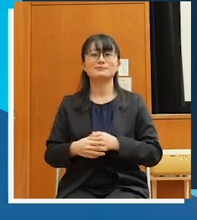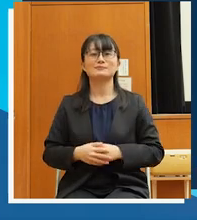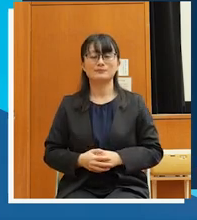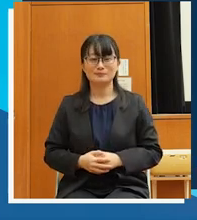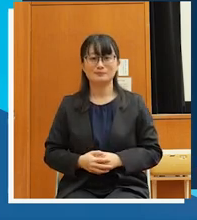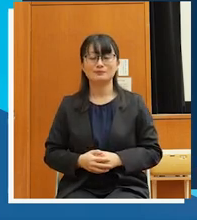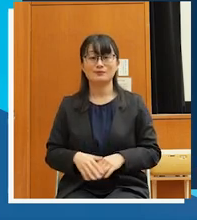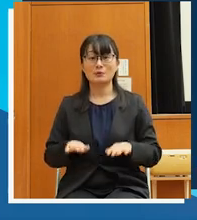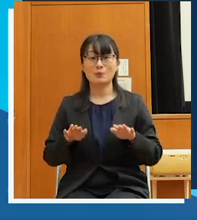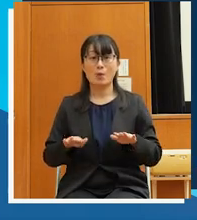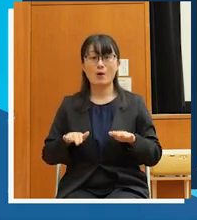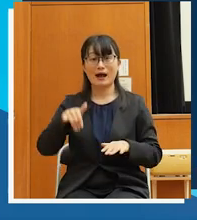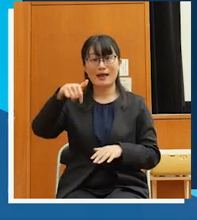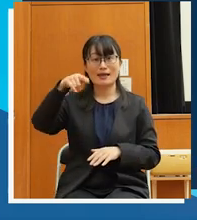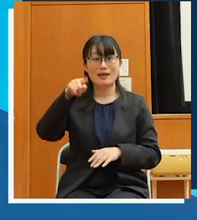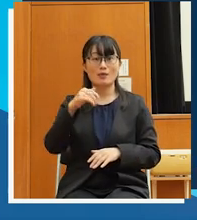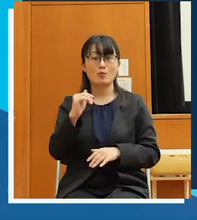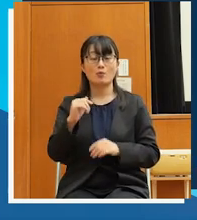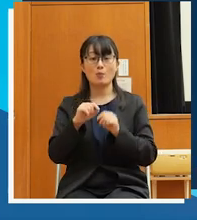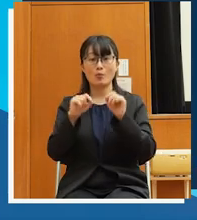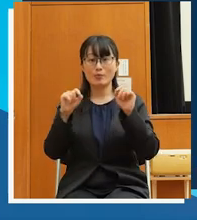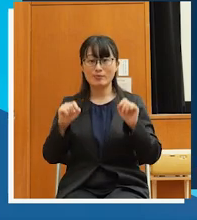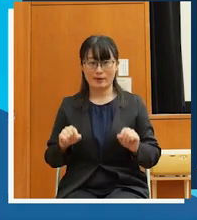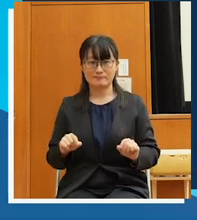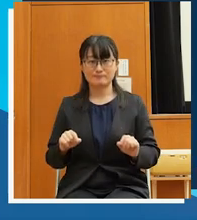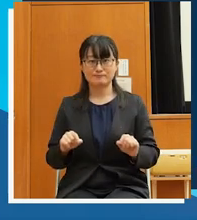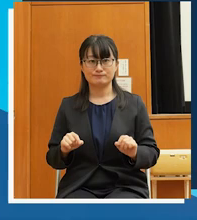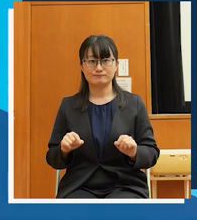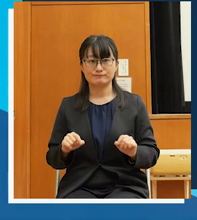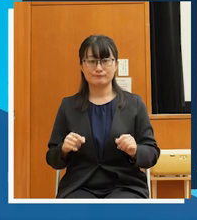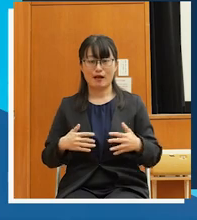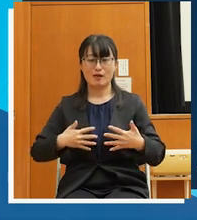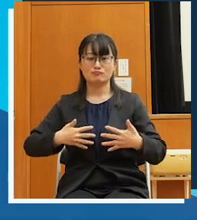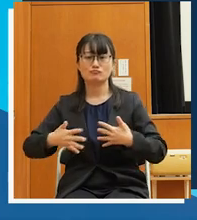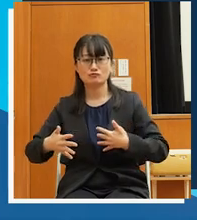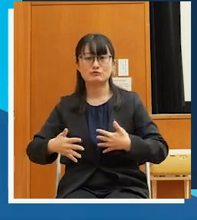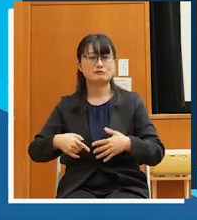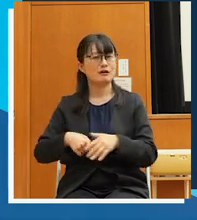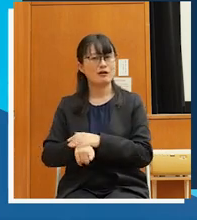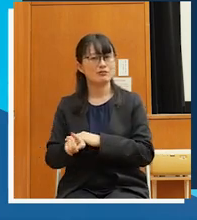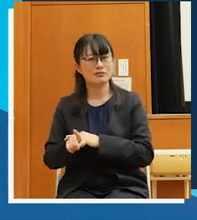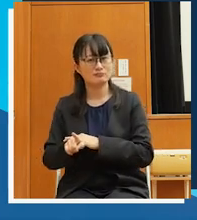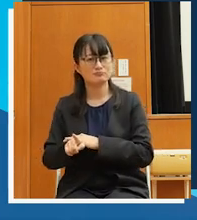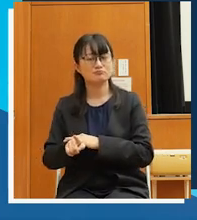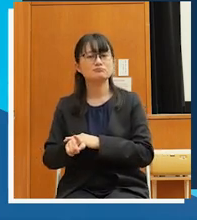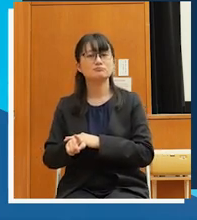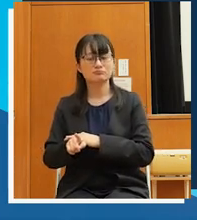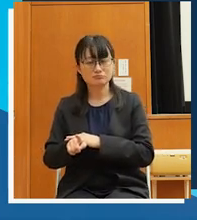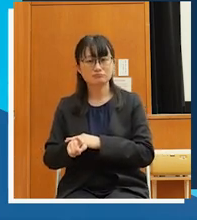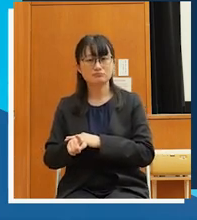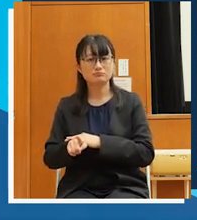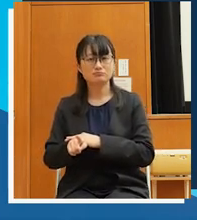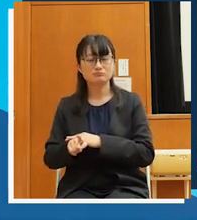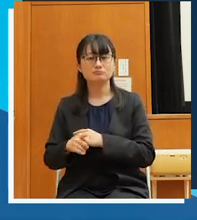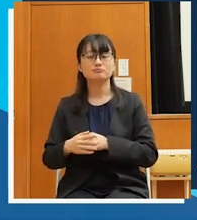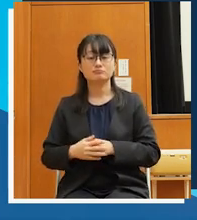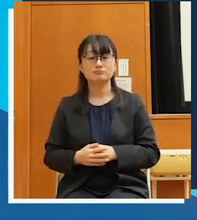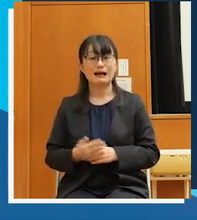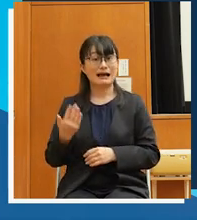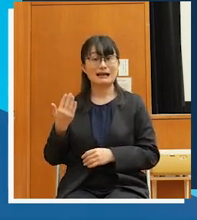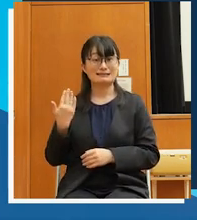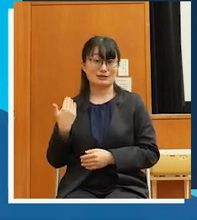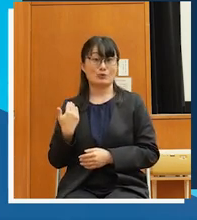え辺のこの問題で何がこの1番の食い違いになってるかといったことにつきましてはこれ先ほど